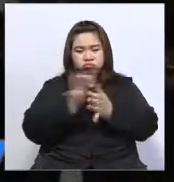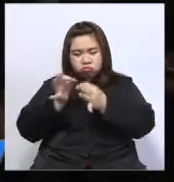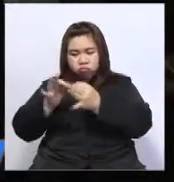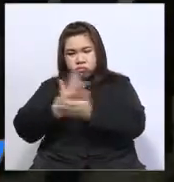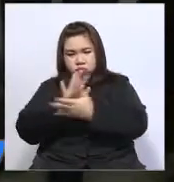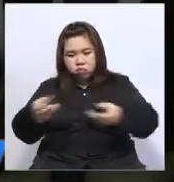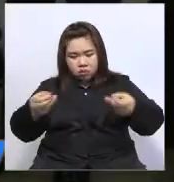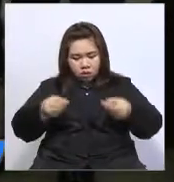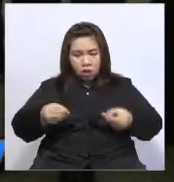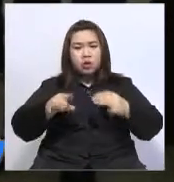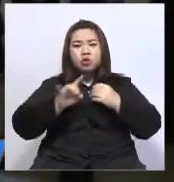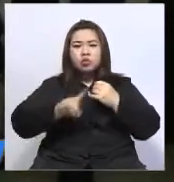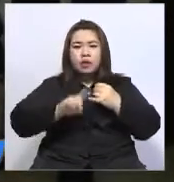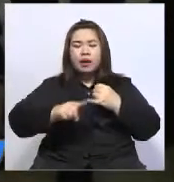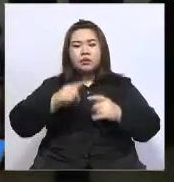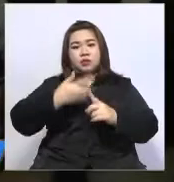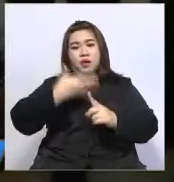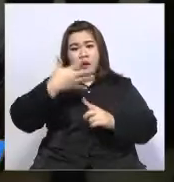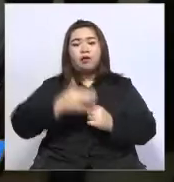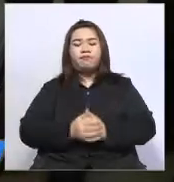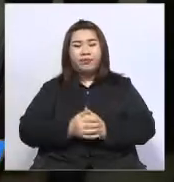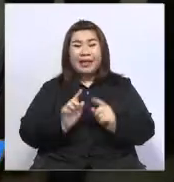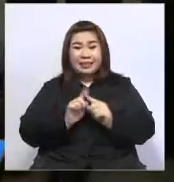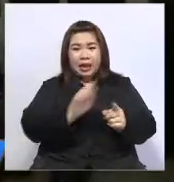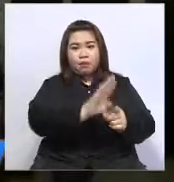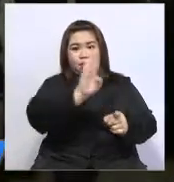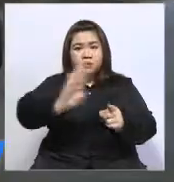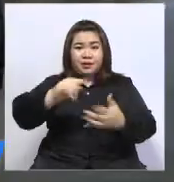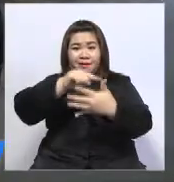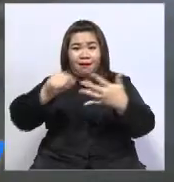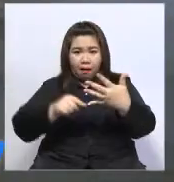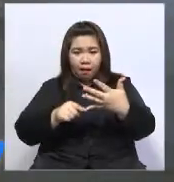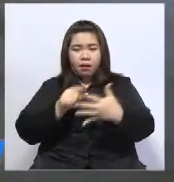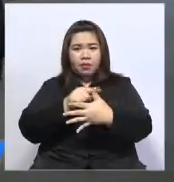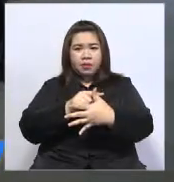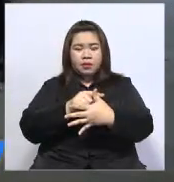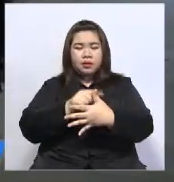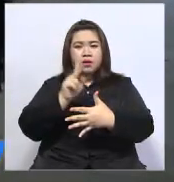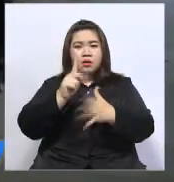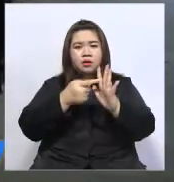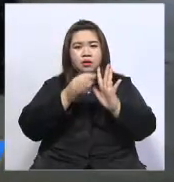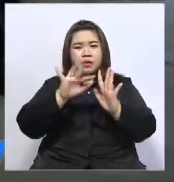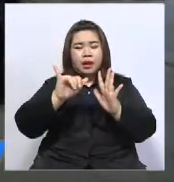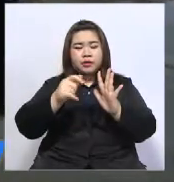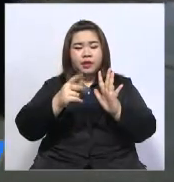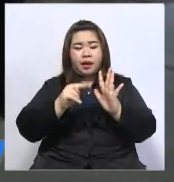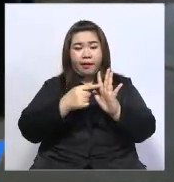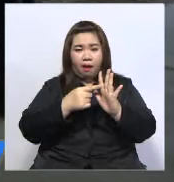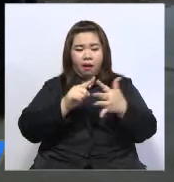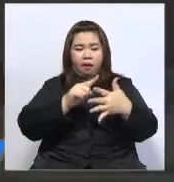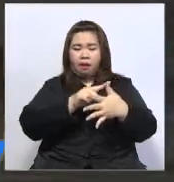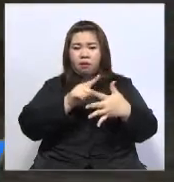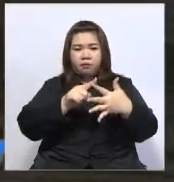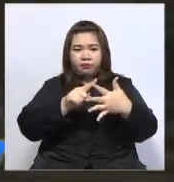ในสิ้นเดือนพฤษภาคมนี้ในขณะที่อีก5บริษัทนะครับนั่นก็คือบริษัทกาญจนาอาหารสัตว์จำกัดบริษัท Agrifit